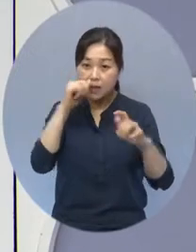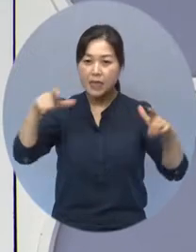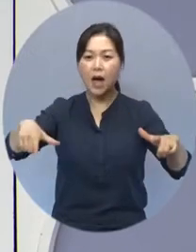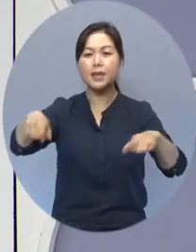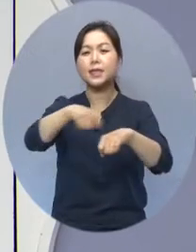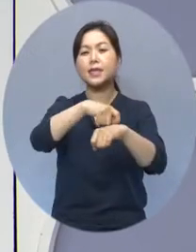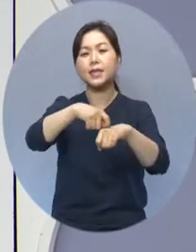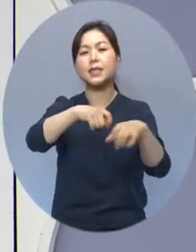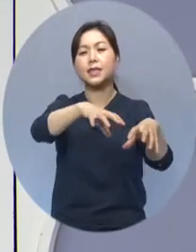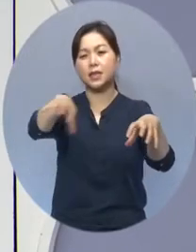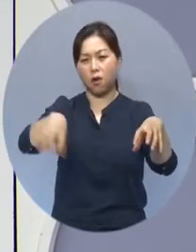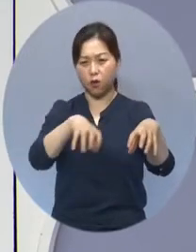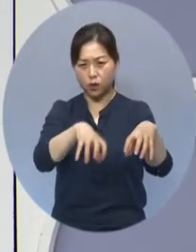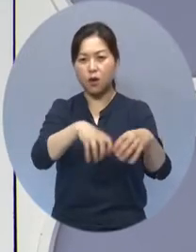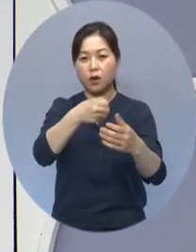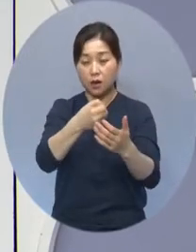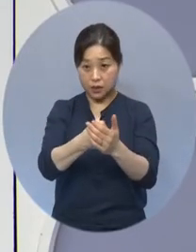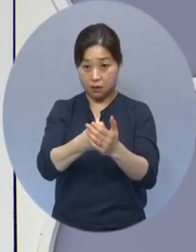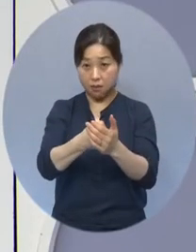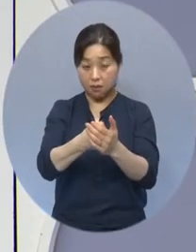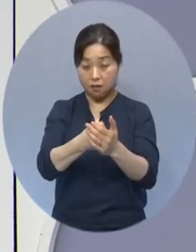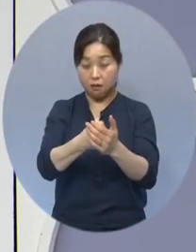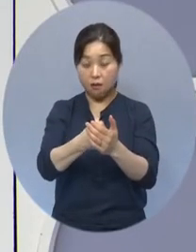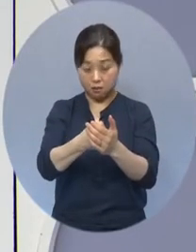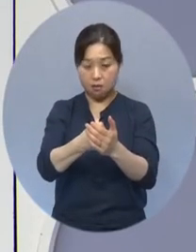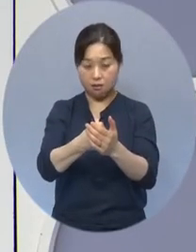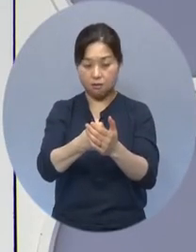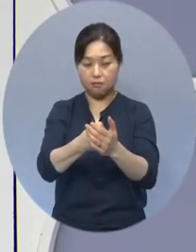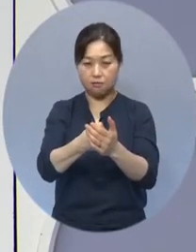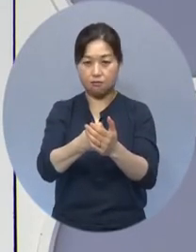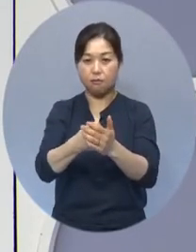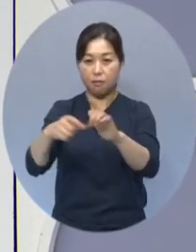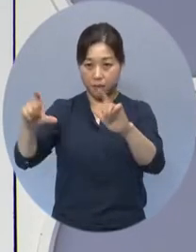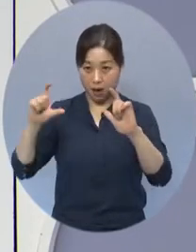지정됨으로써 영인시 최초의 그 정말